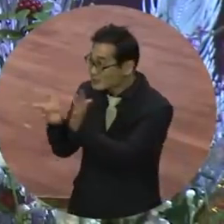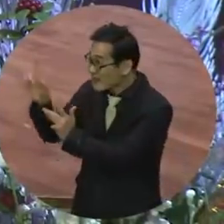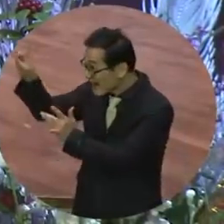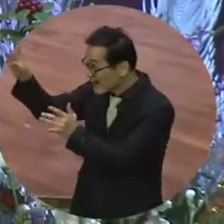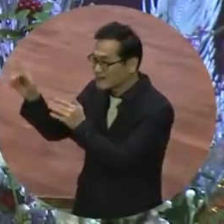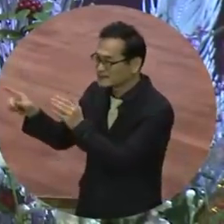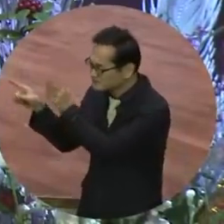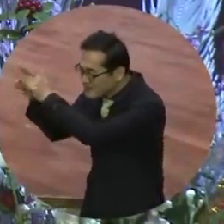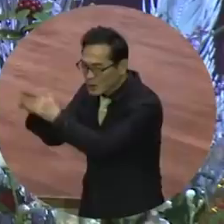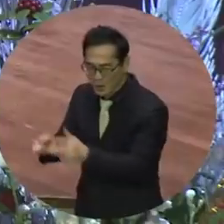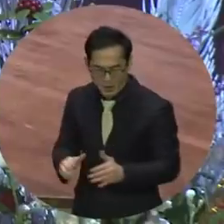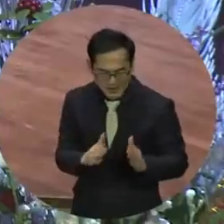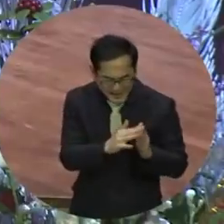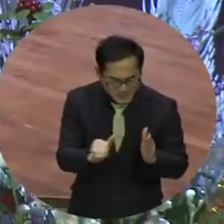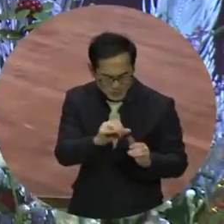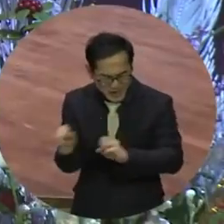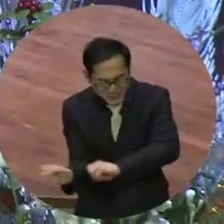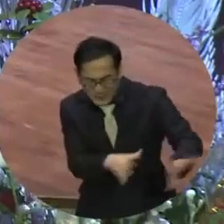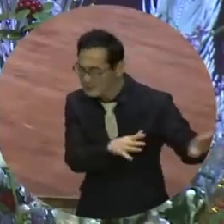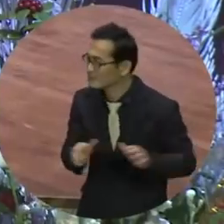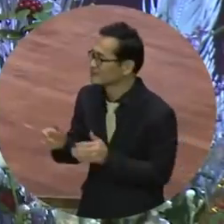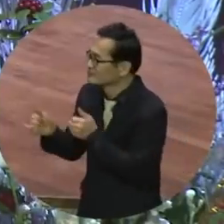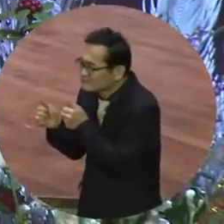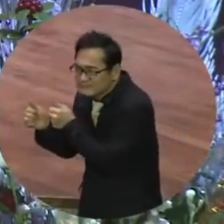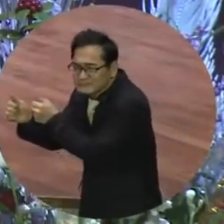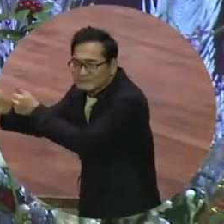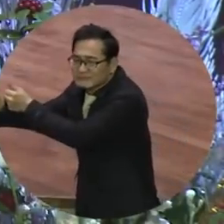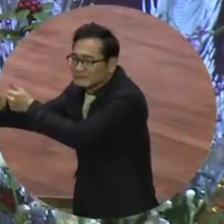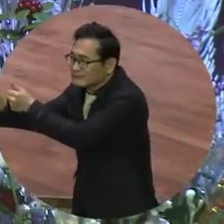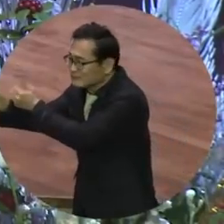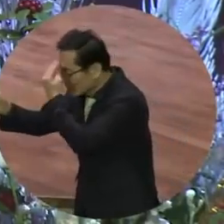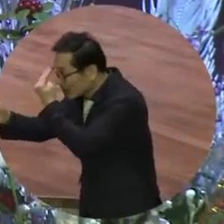떠나버린다니까. 근심, 걱정이 확 잡혀버렸어.